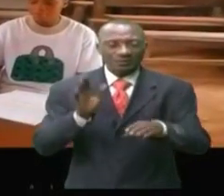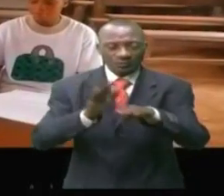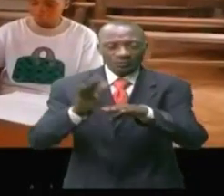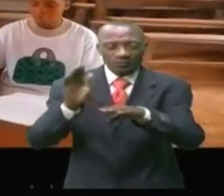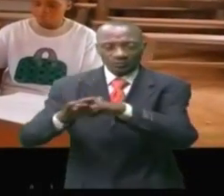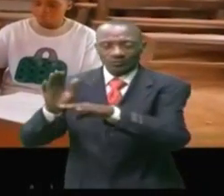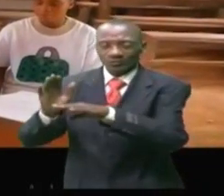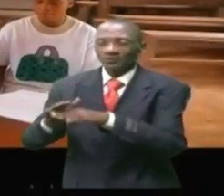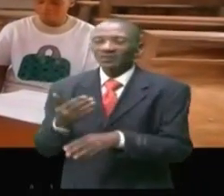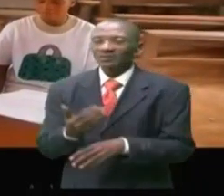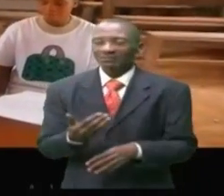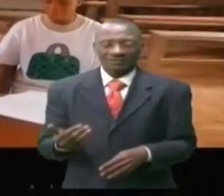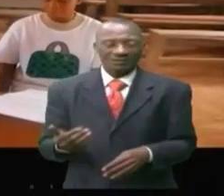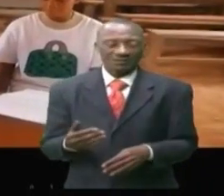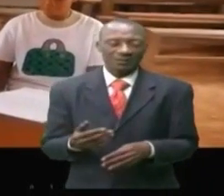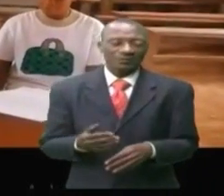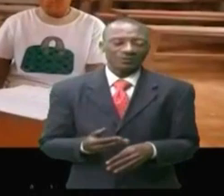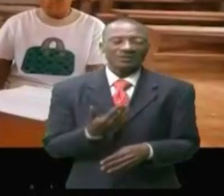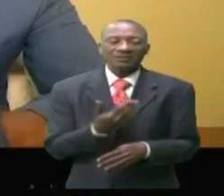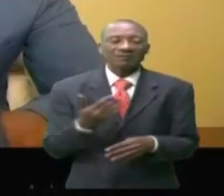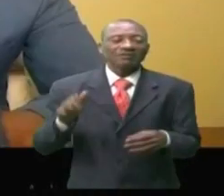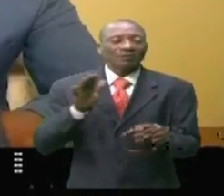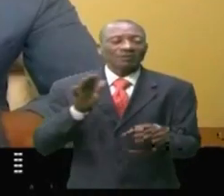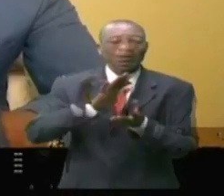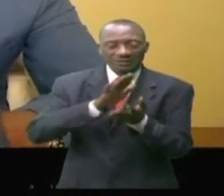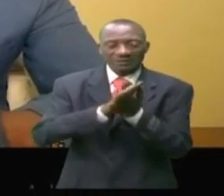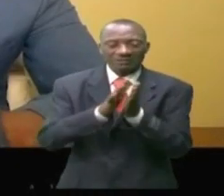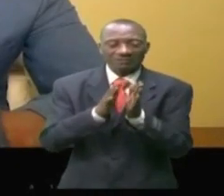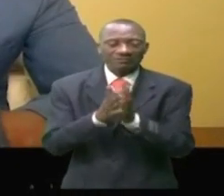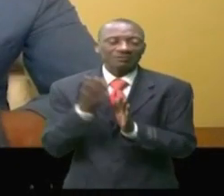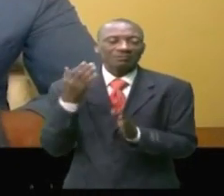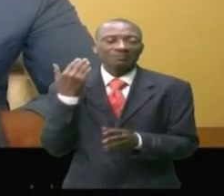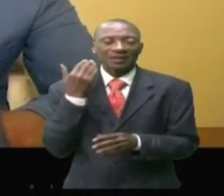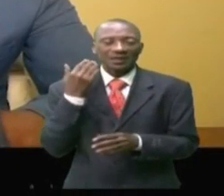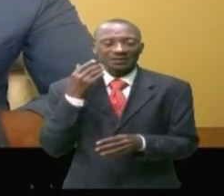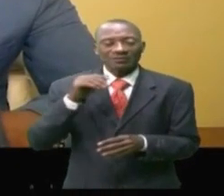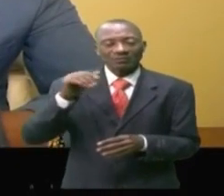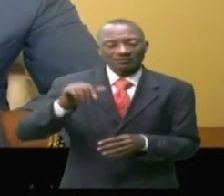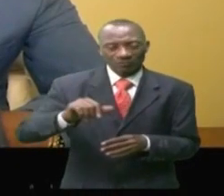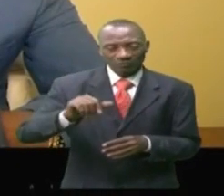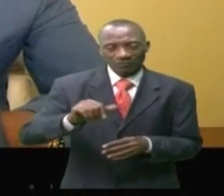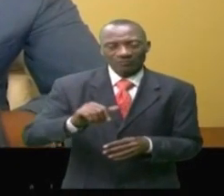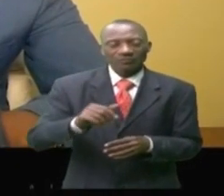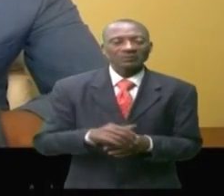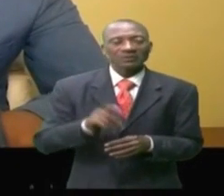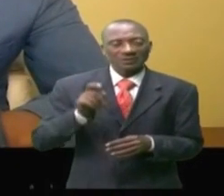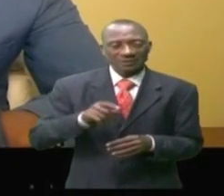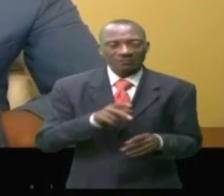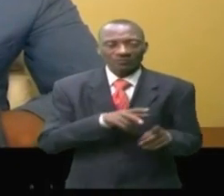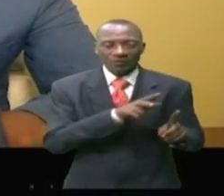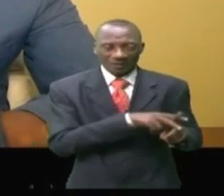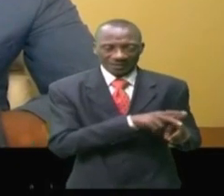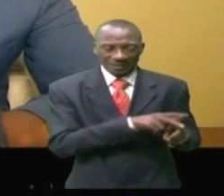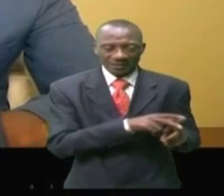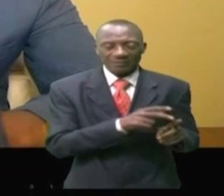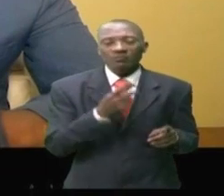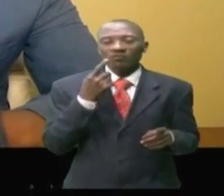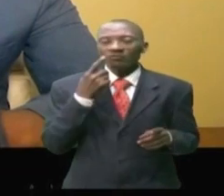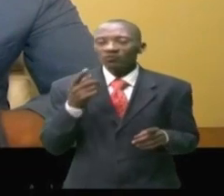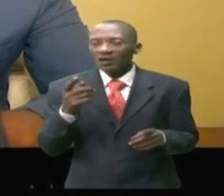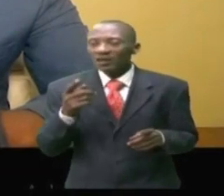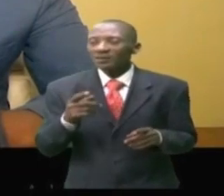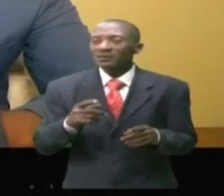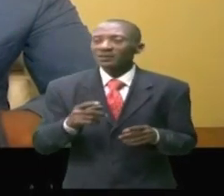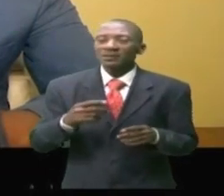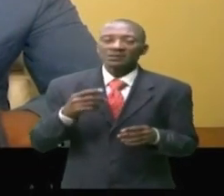le lieu de regroupement, quelle sera la conséquence? À ce moment-là, nous aurons une incidence très très élevée